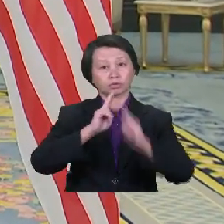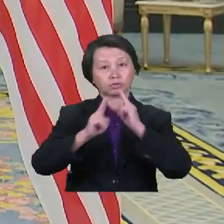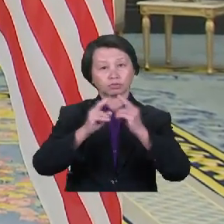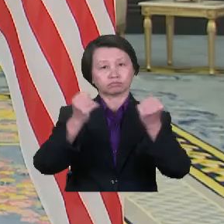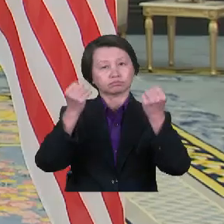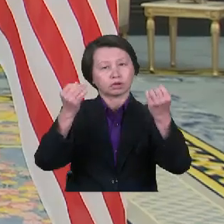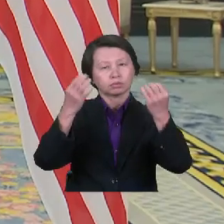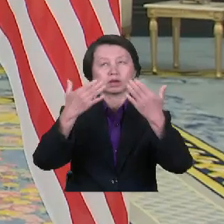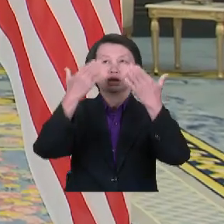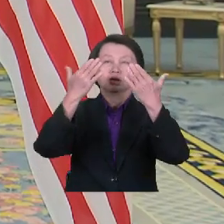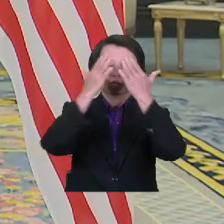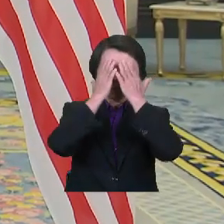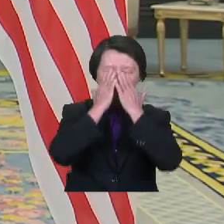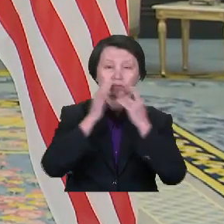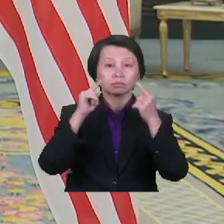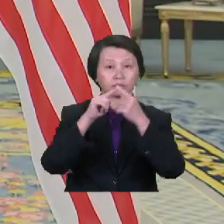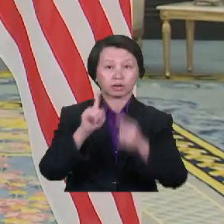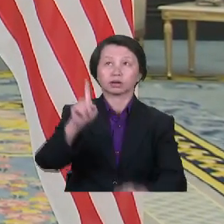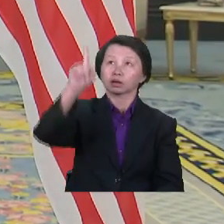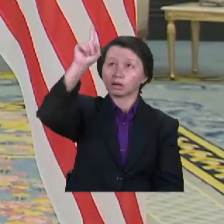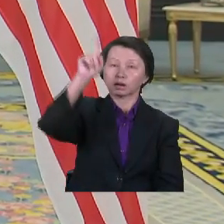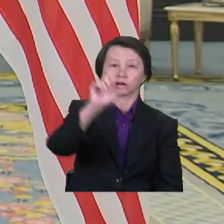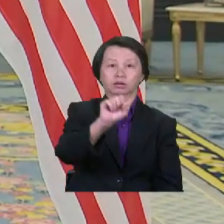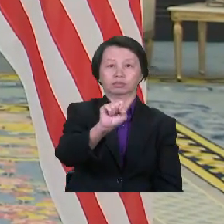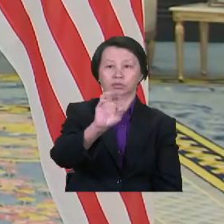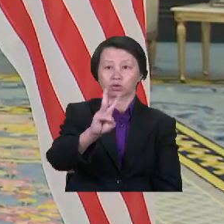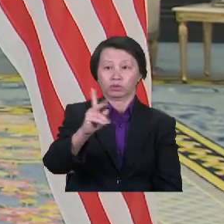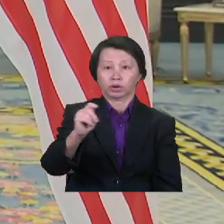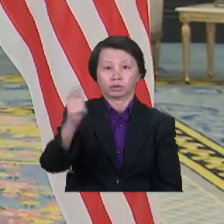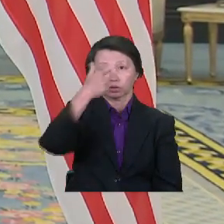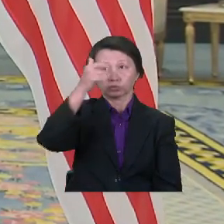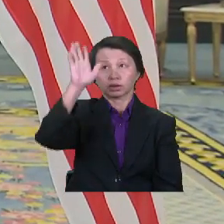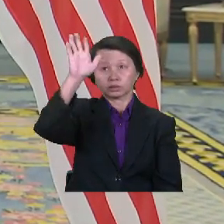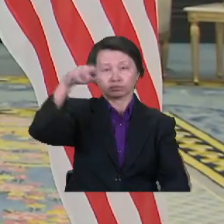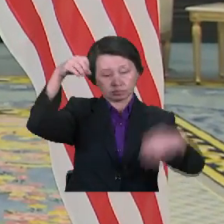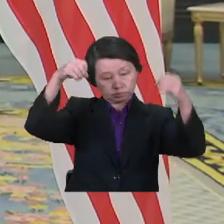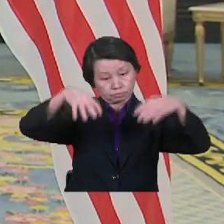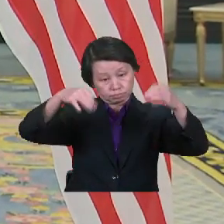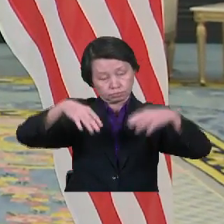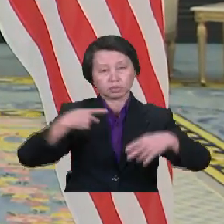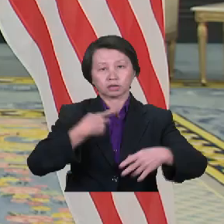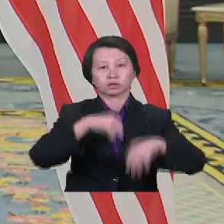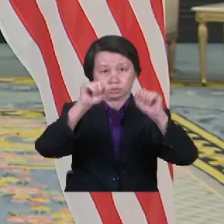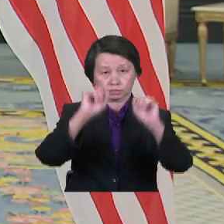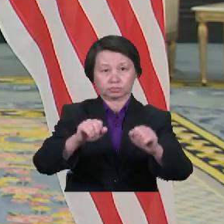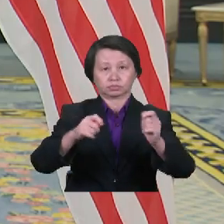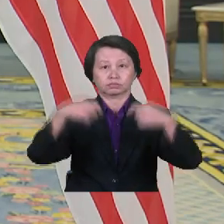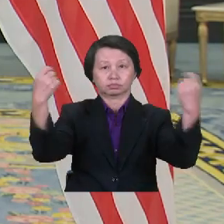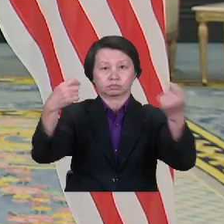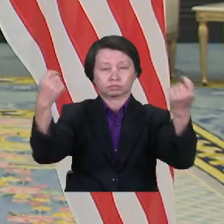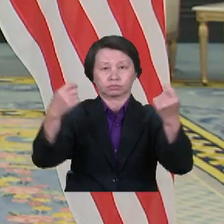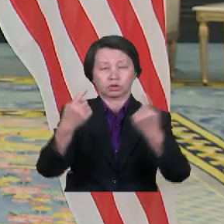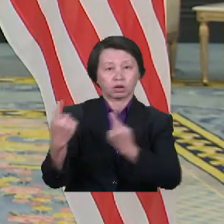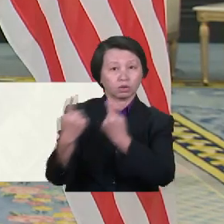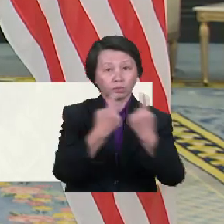setinggi-tinggi kesyukuran ke hadrat Allah Subhanahu waala kerana dengan limpah keizinannya kita semua dapat menyambut ulang